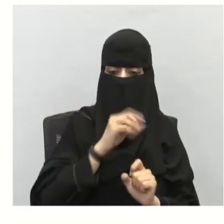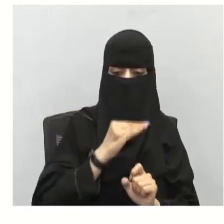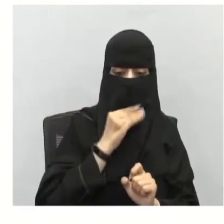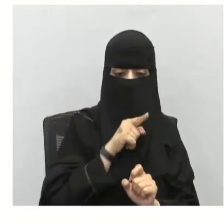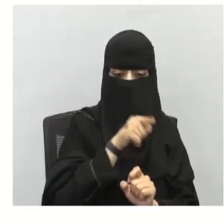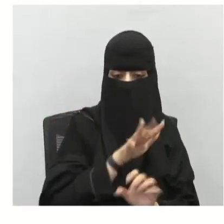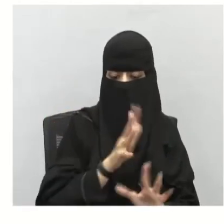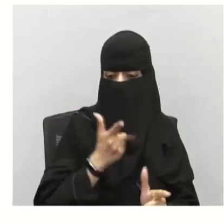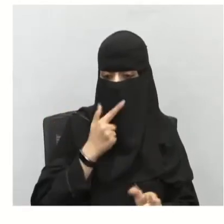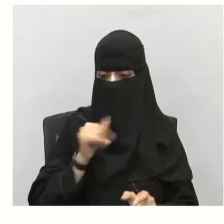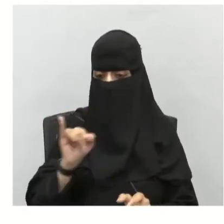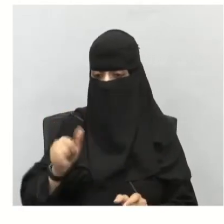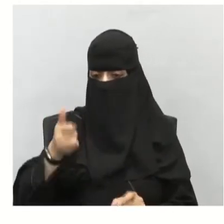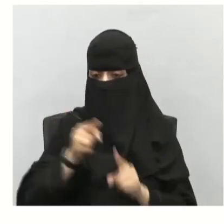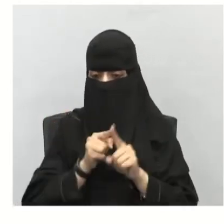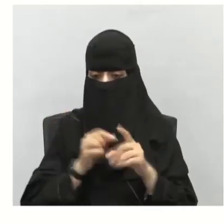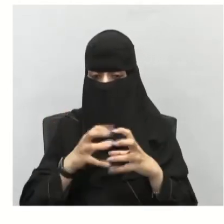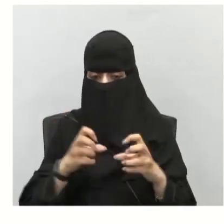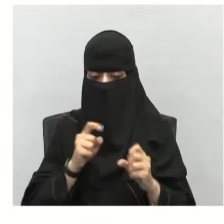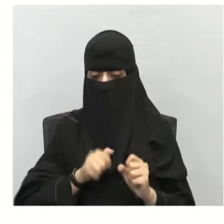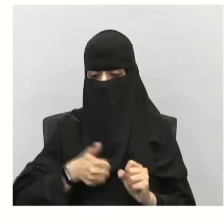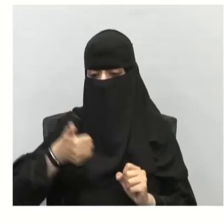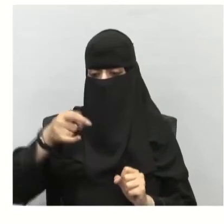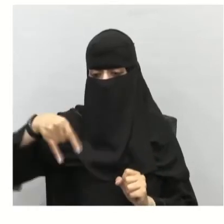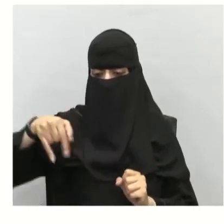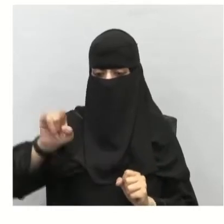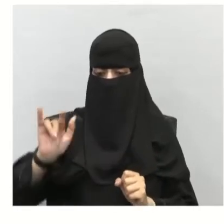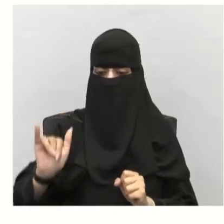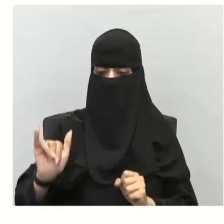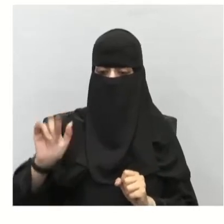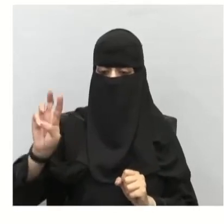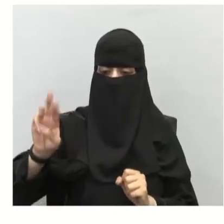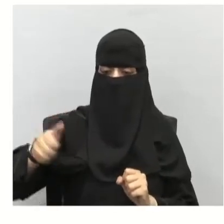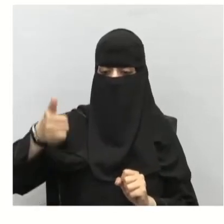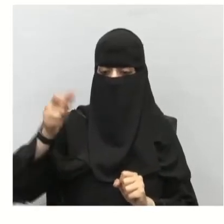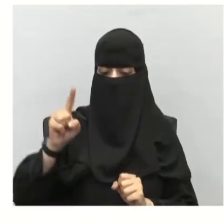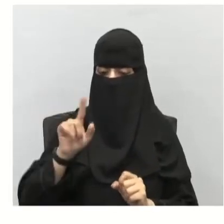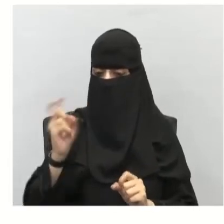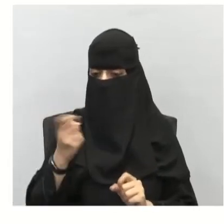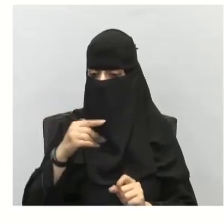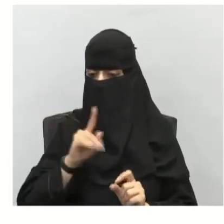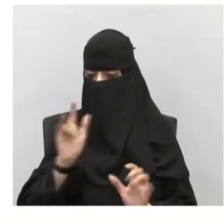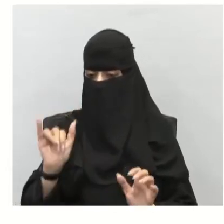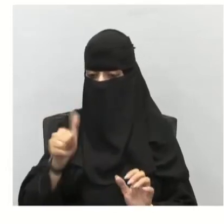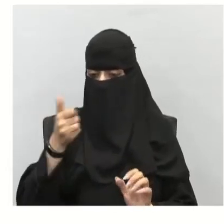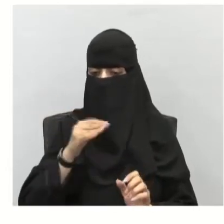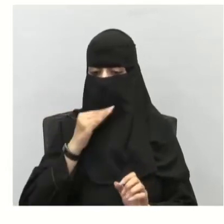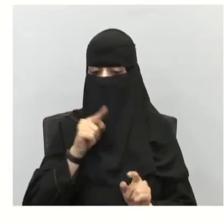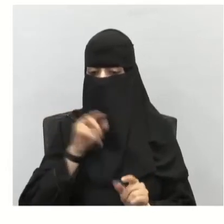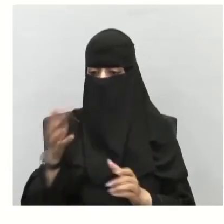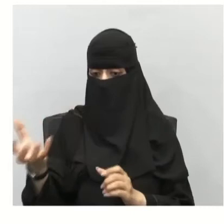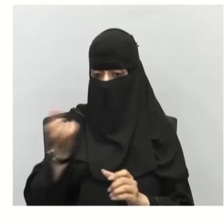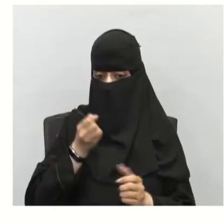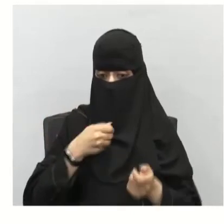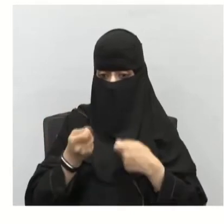ما معنى الإيثار يا أبي؟ رد الوالد: اشتري القصة واقرأها لتعرف